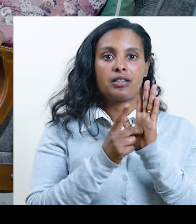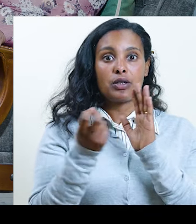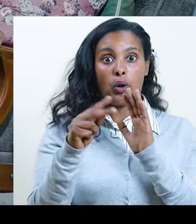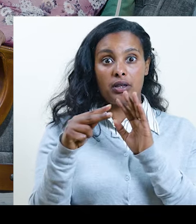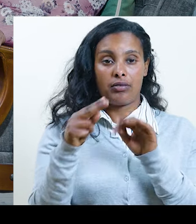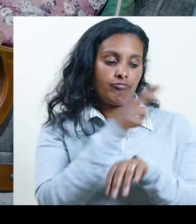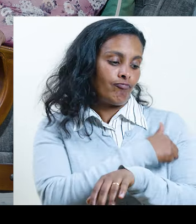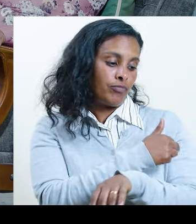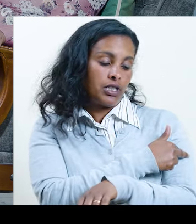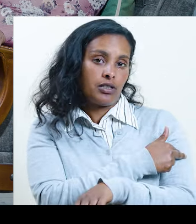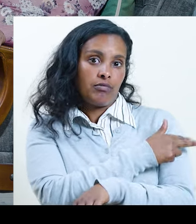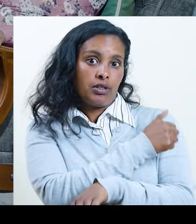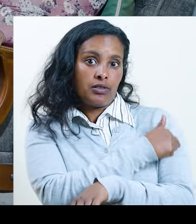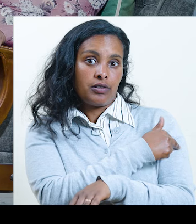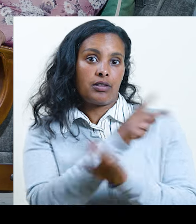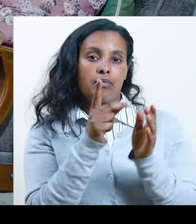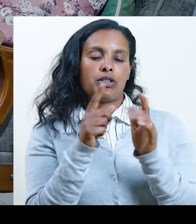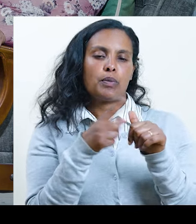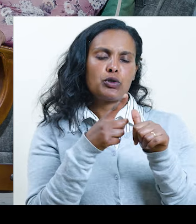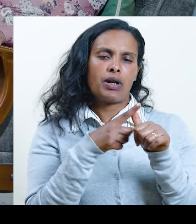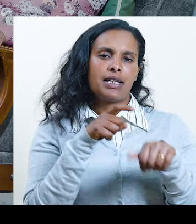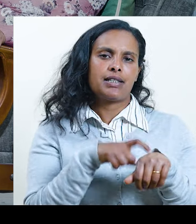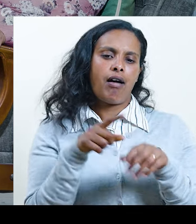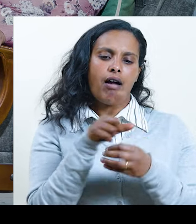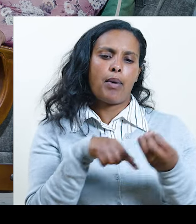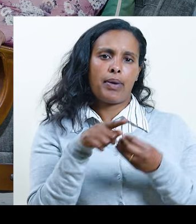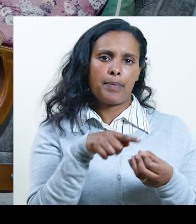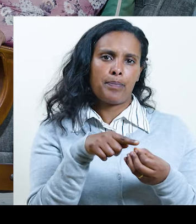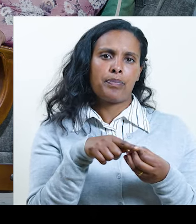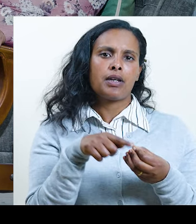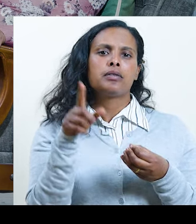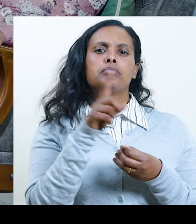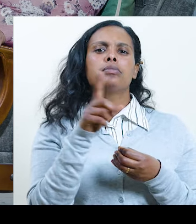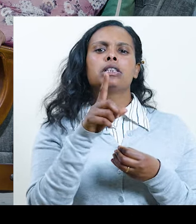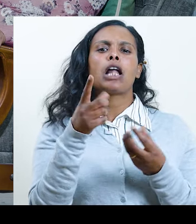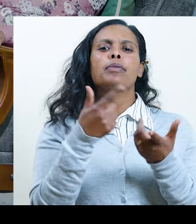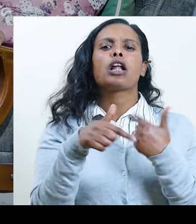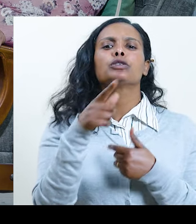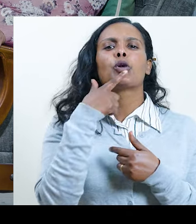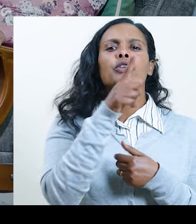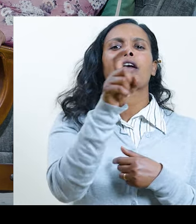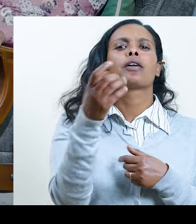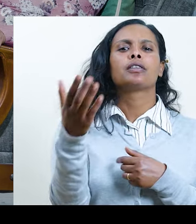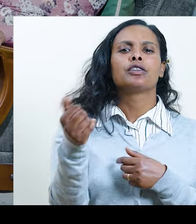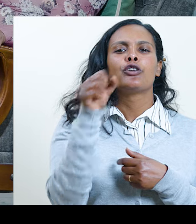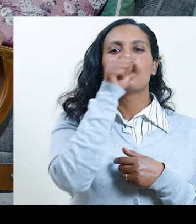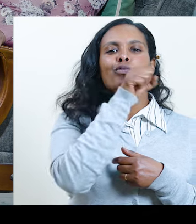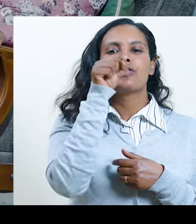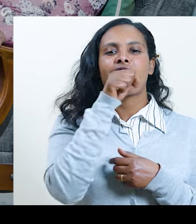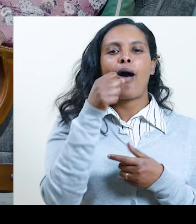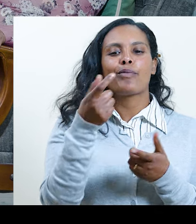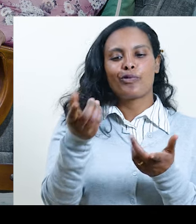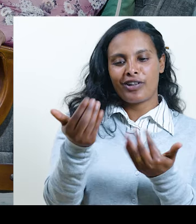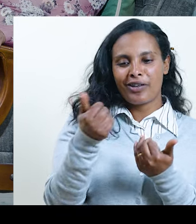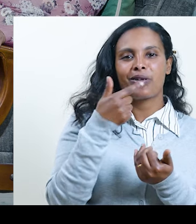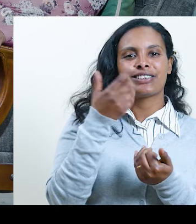የካቲት ያለሽ ህክምናው ላይ ያለሽ ገና የመጀመሪያዎቹ ጊዜያት አካባቢ ምን እናምጣልሽ ብለው ሲጠይቁሽ ሙዚቃ አምጡልኝ